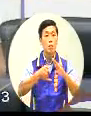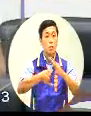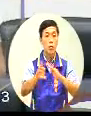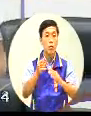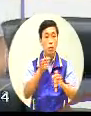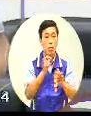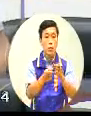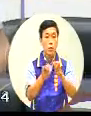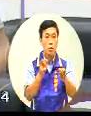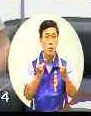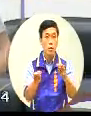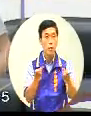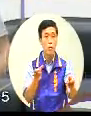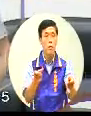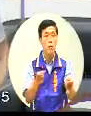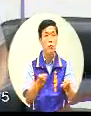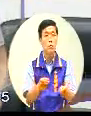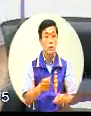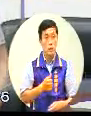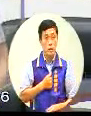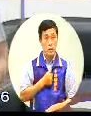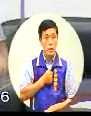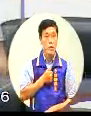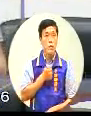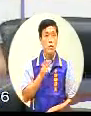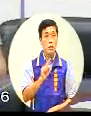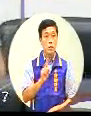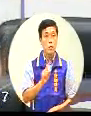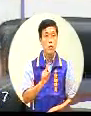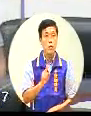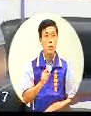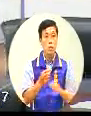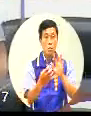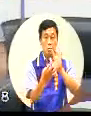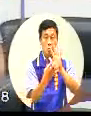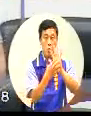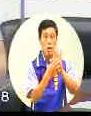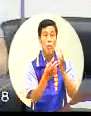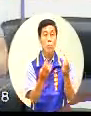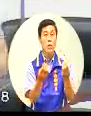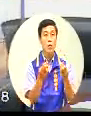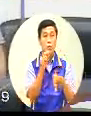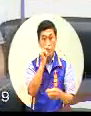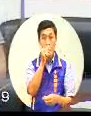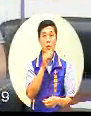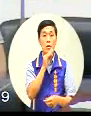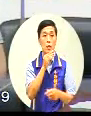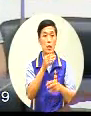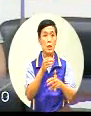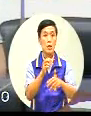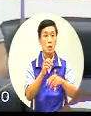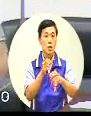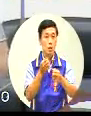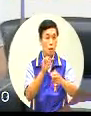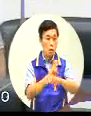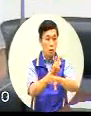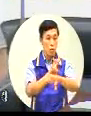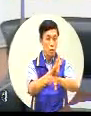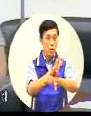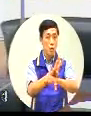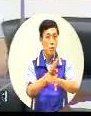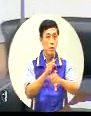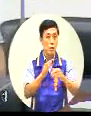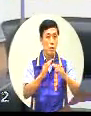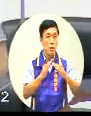件，其实哦又没有任何的标示，尤其是在超市啊。那在市场